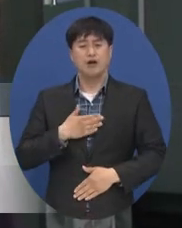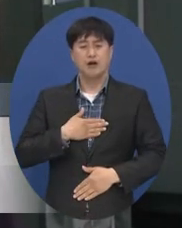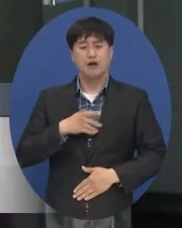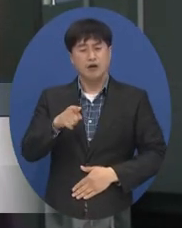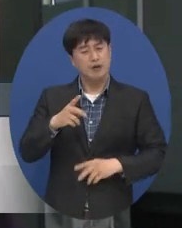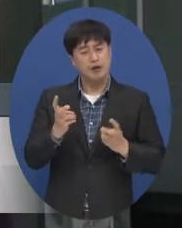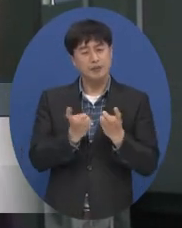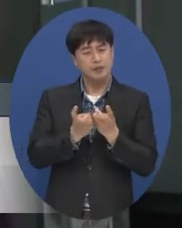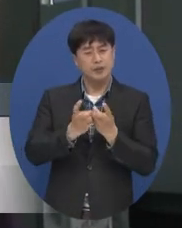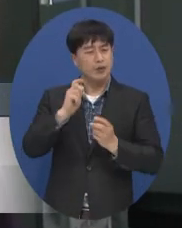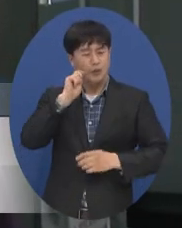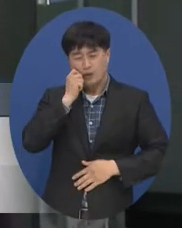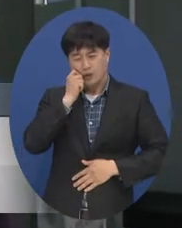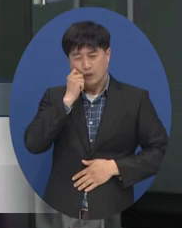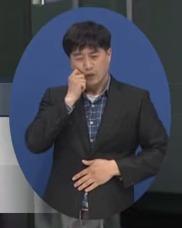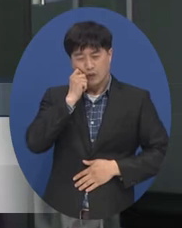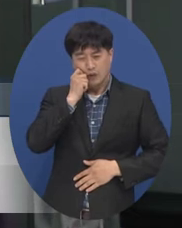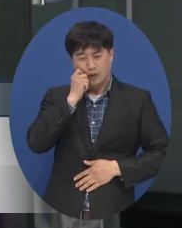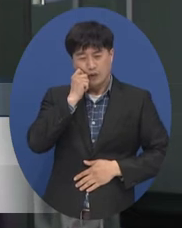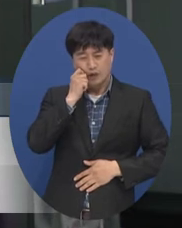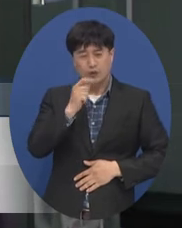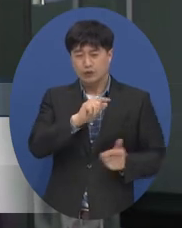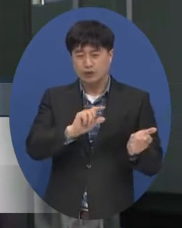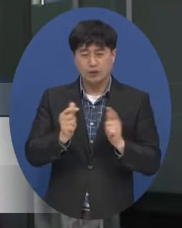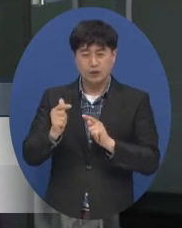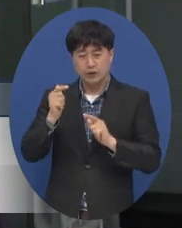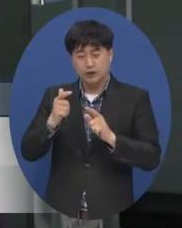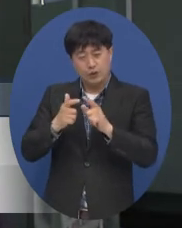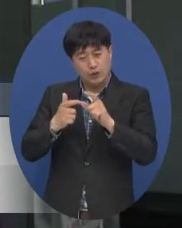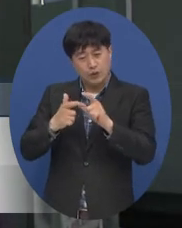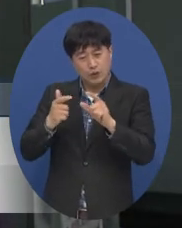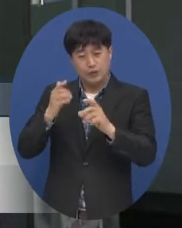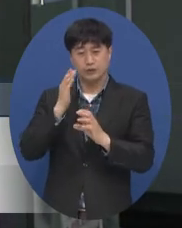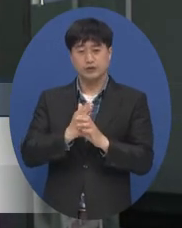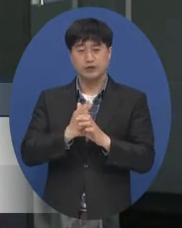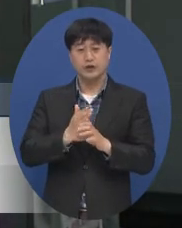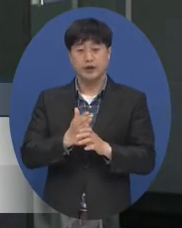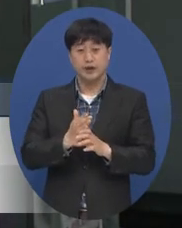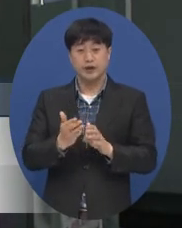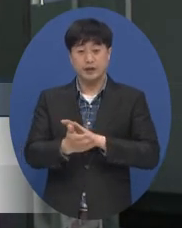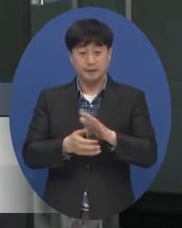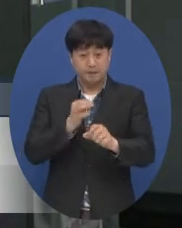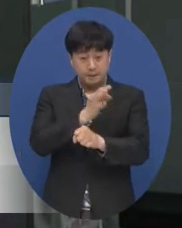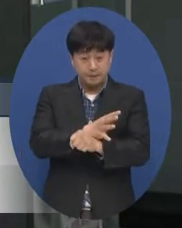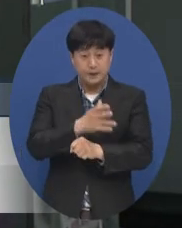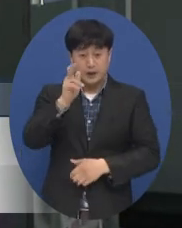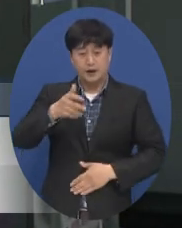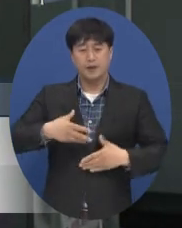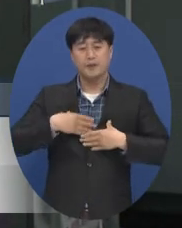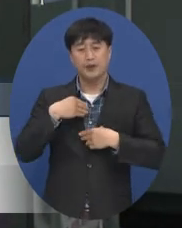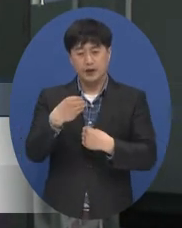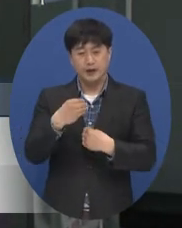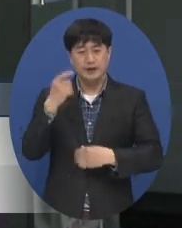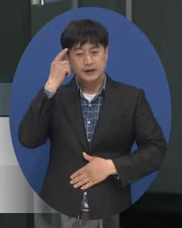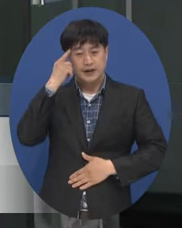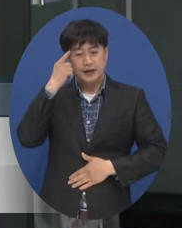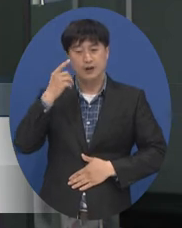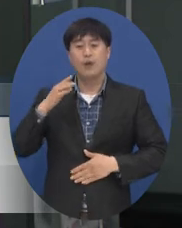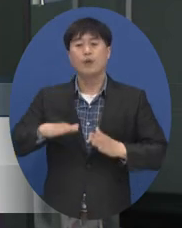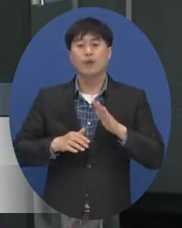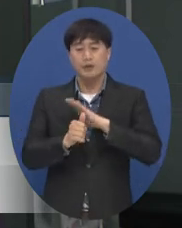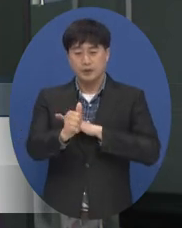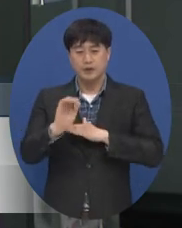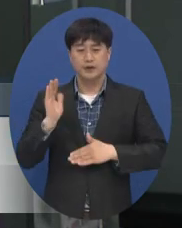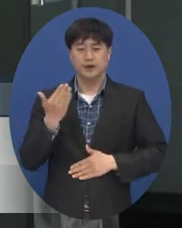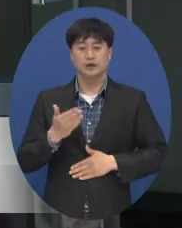잘하는데 저는 좀 거기 좀 지져가지고 이것저것 생각을 하다가 선불카드가 편리할 것 같은 생각이 들어가지고